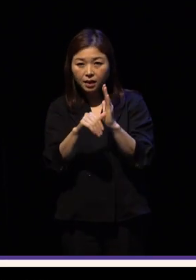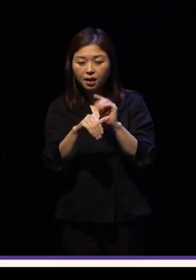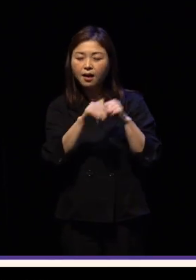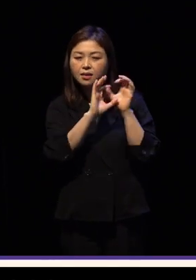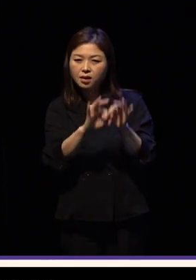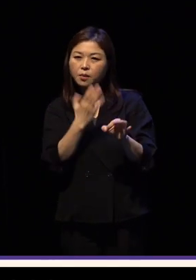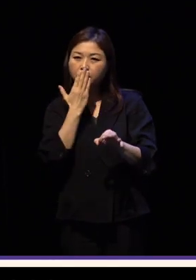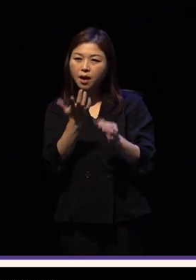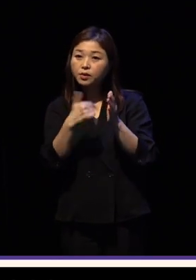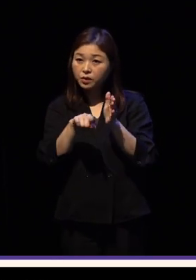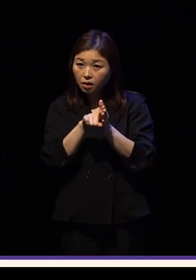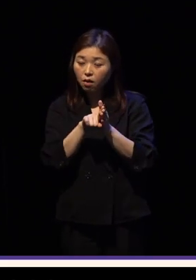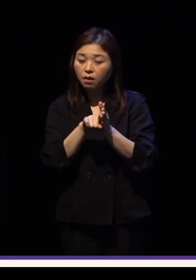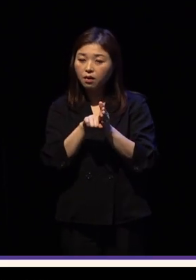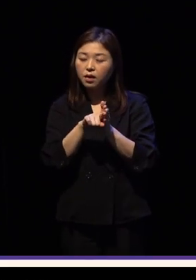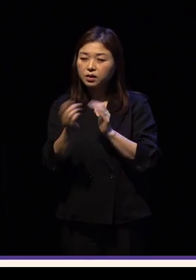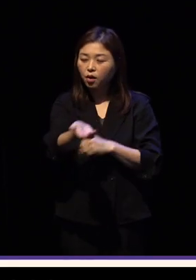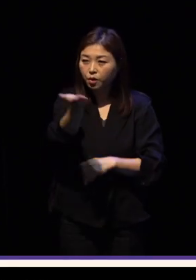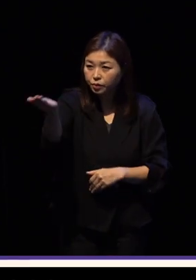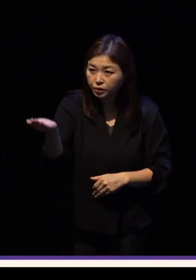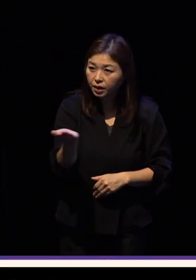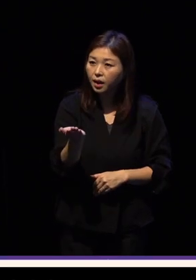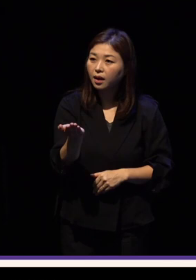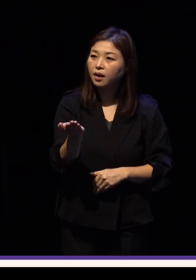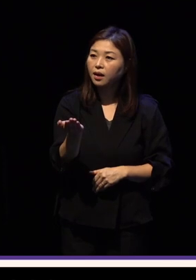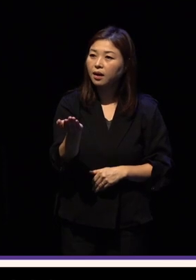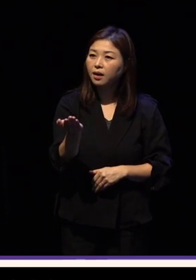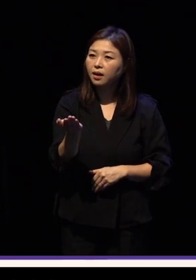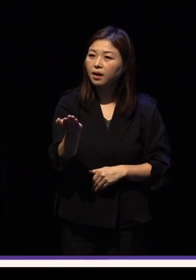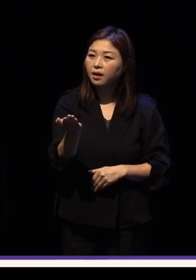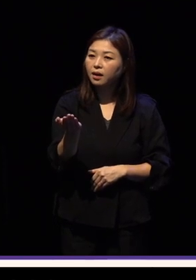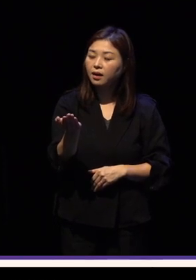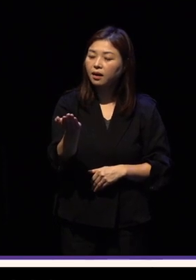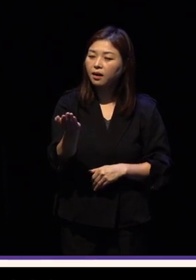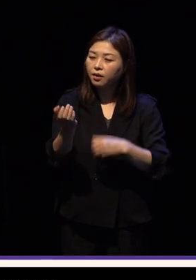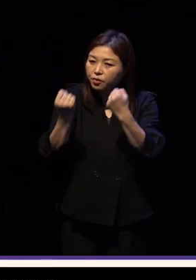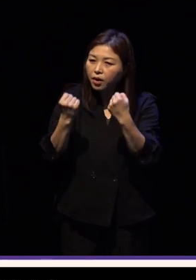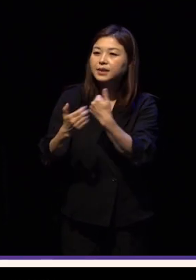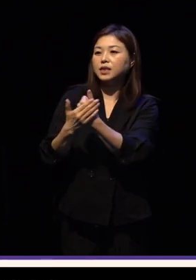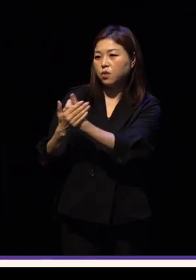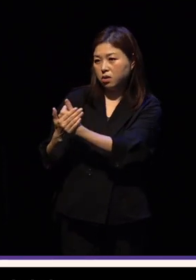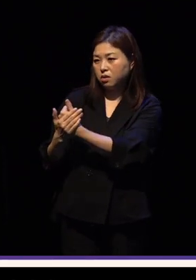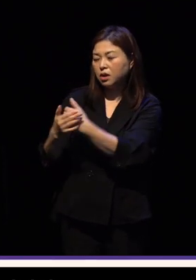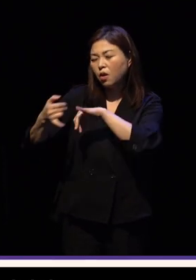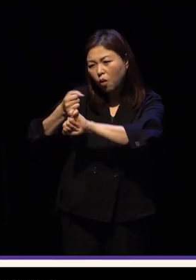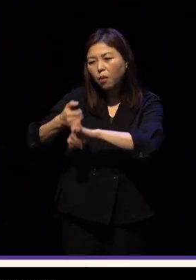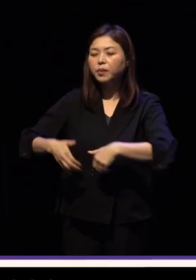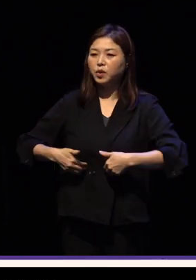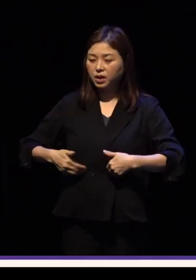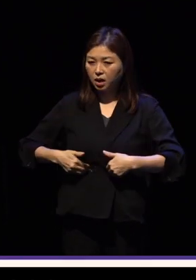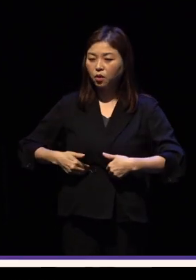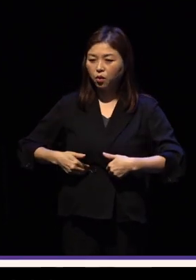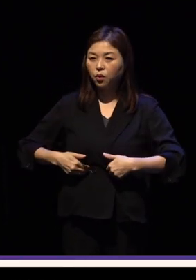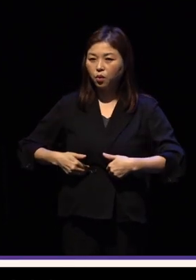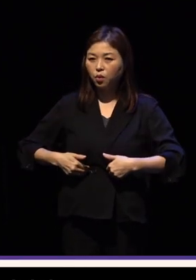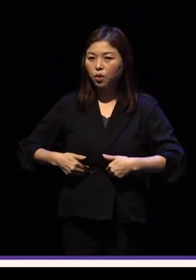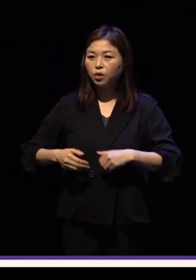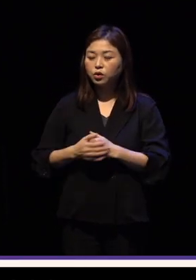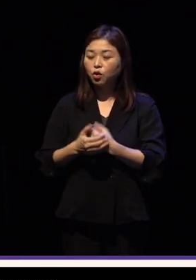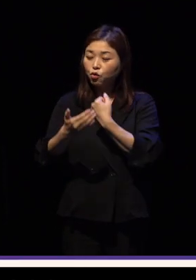가능하게 되려고 하면 여러분들의 끊임없는 성원 후원이 필요합니다. 그래서 예술나무